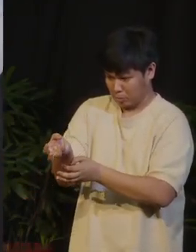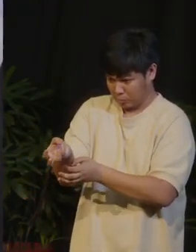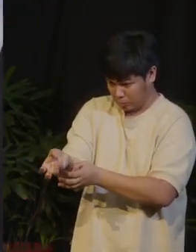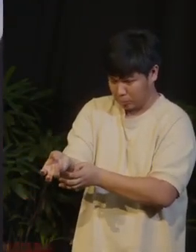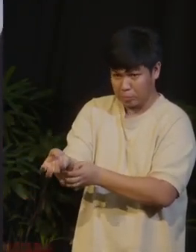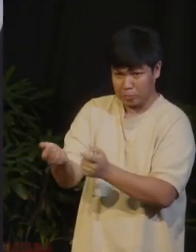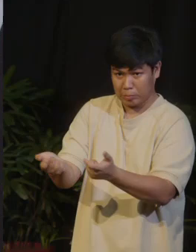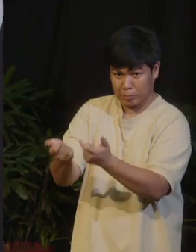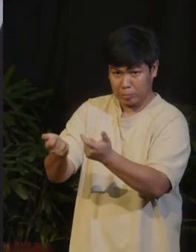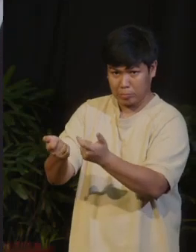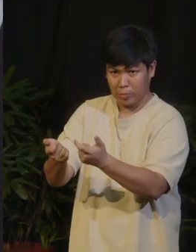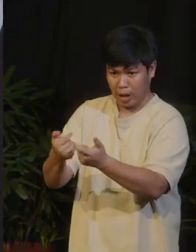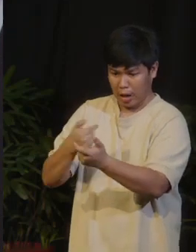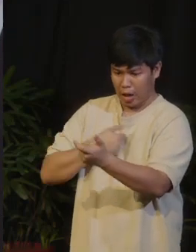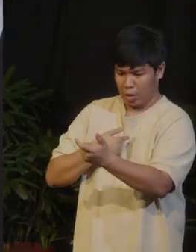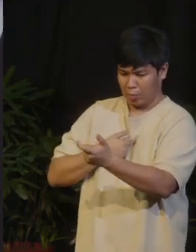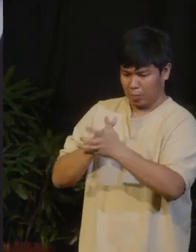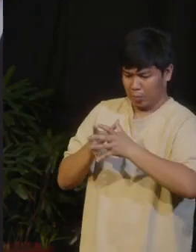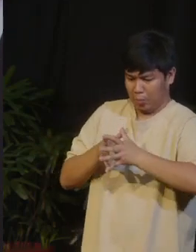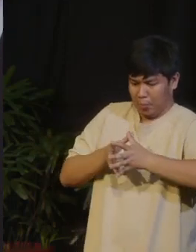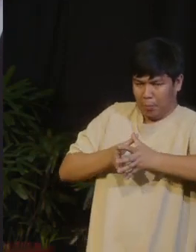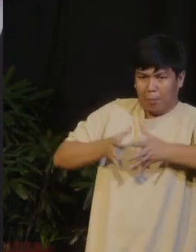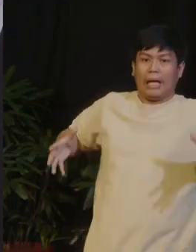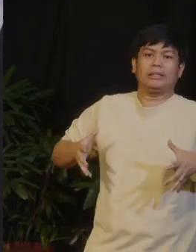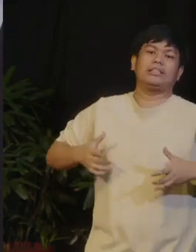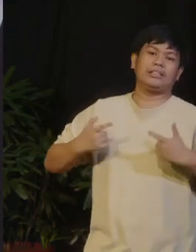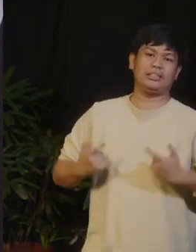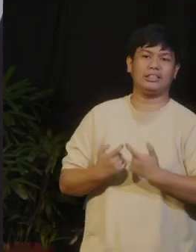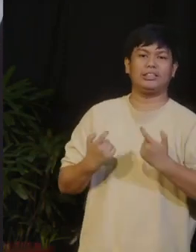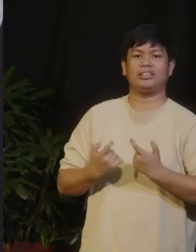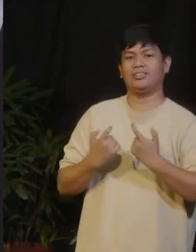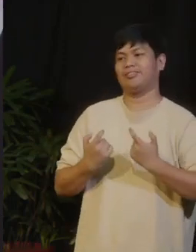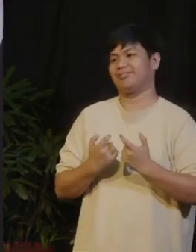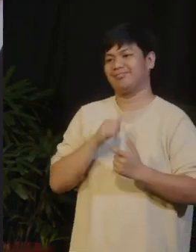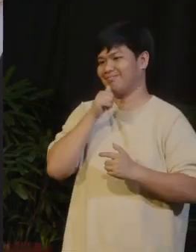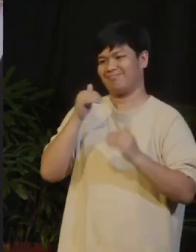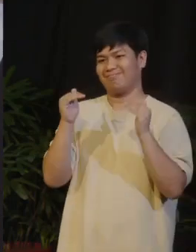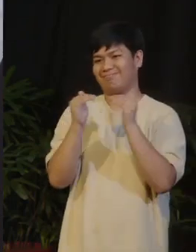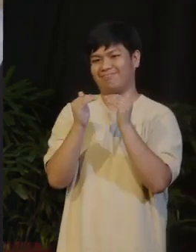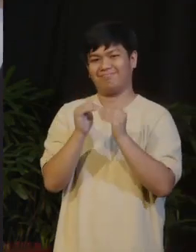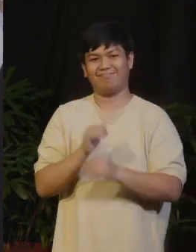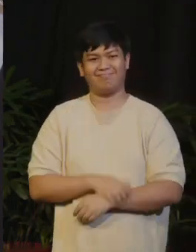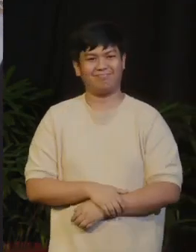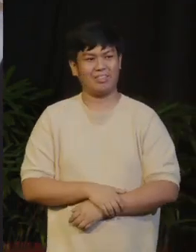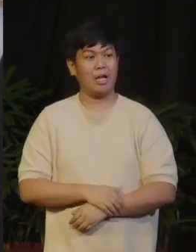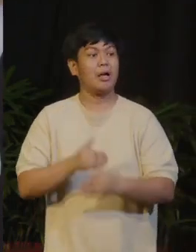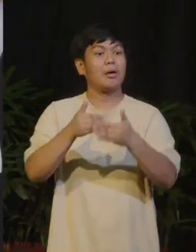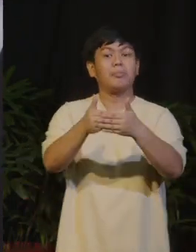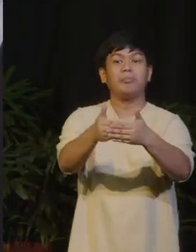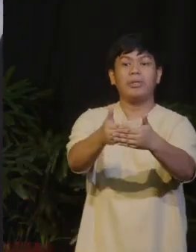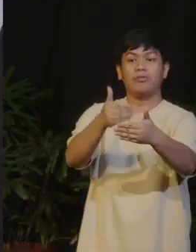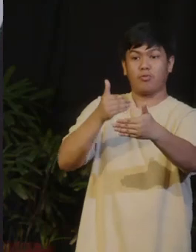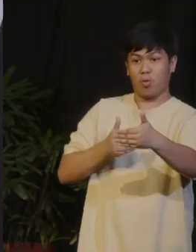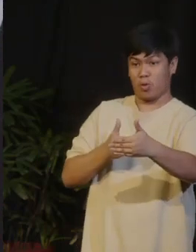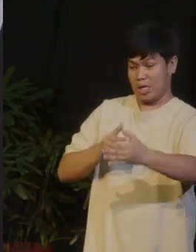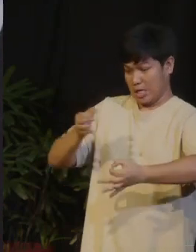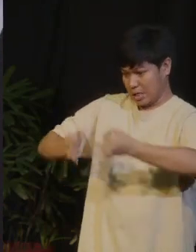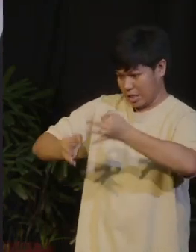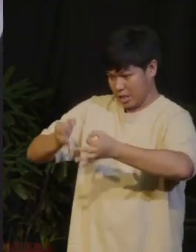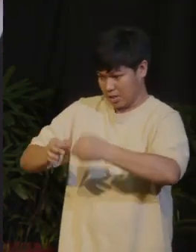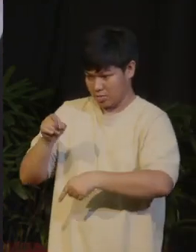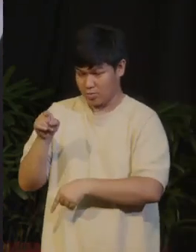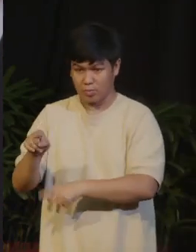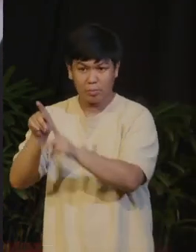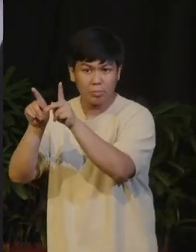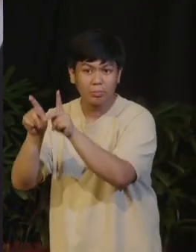na sadya din namang ginagawa natin. Isa itong babala na bago tayo pumuna o